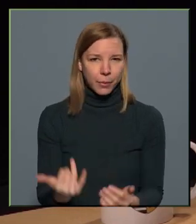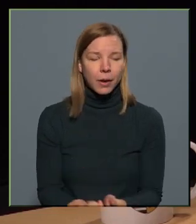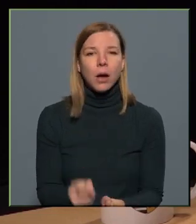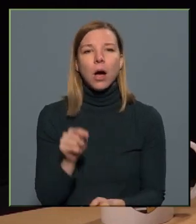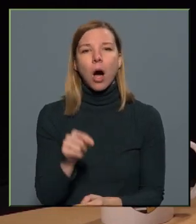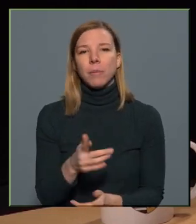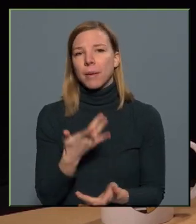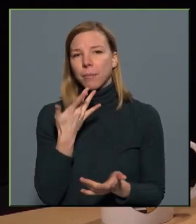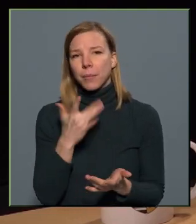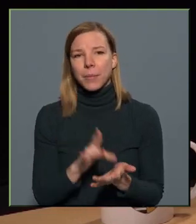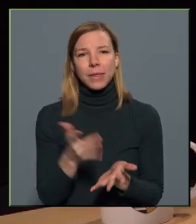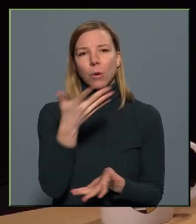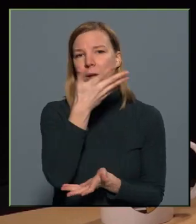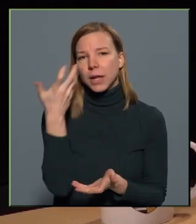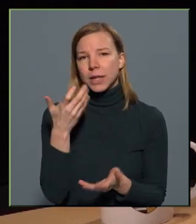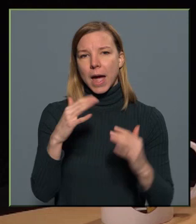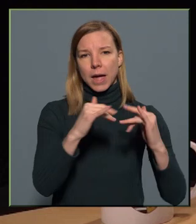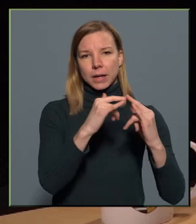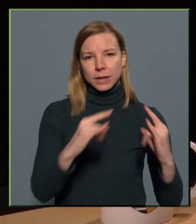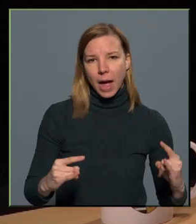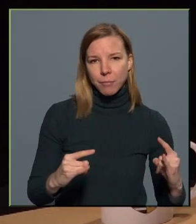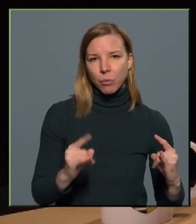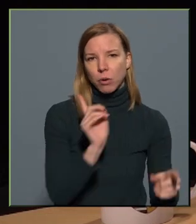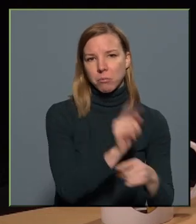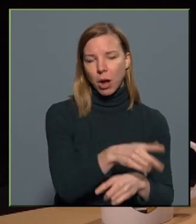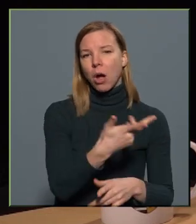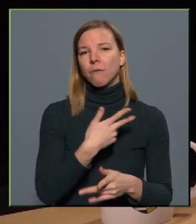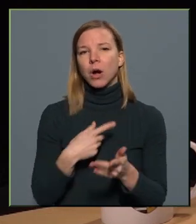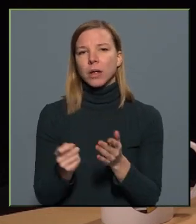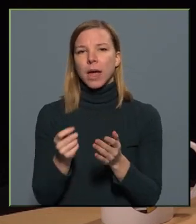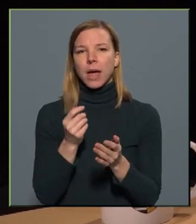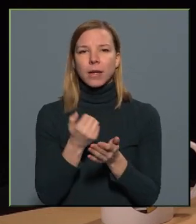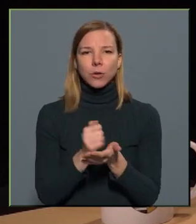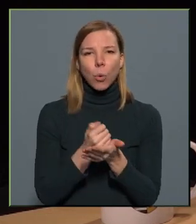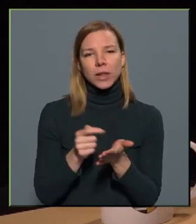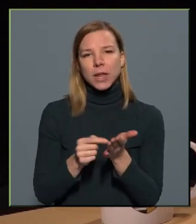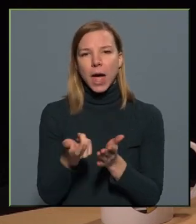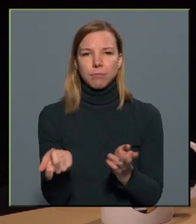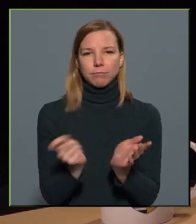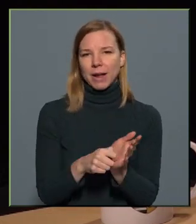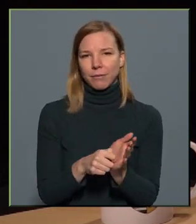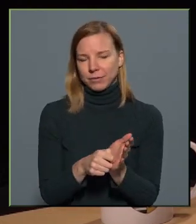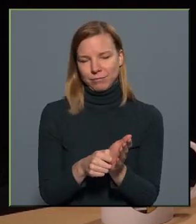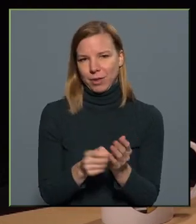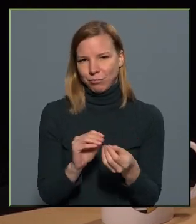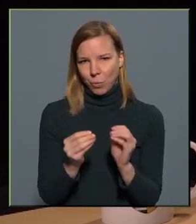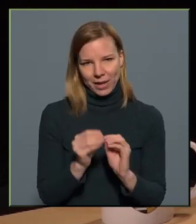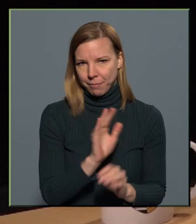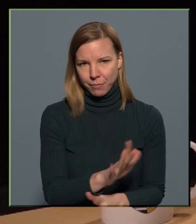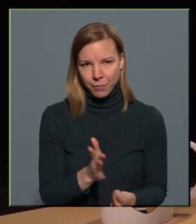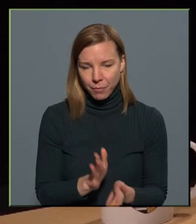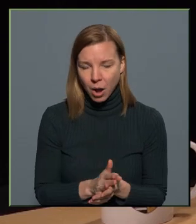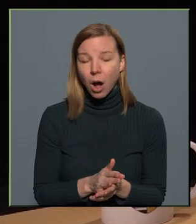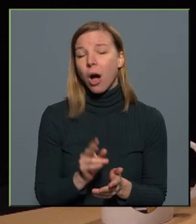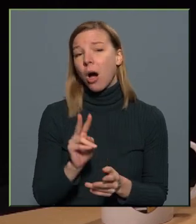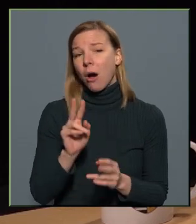nyári táboroztatást, vagy akár egy gyógyszerkiváltást, vagy lakhatási problémákat jelenthet, annak ellen is, hogy emelkednek a bérek, vagy